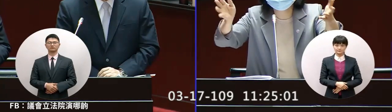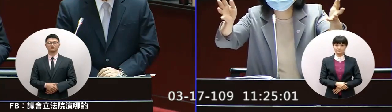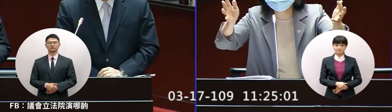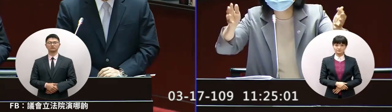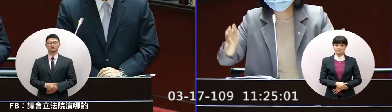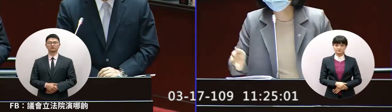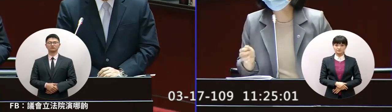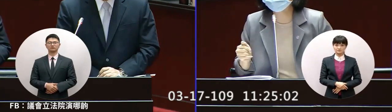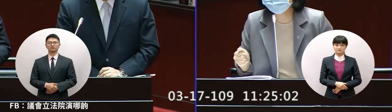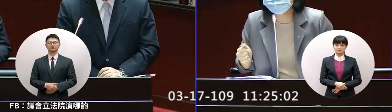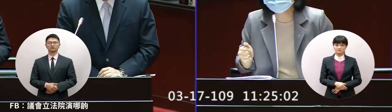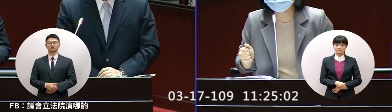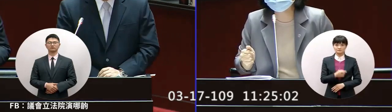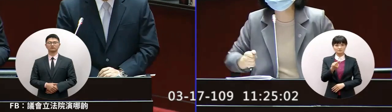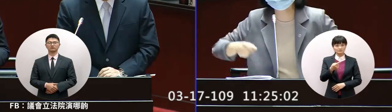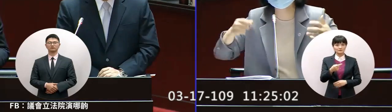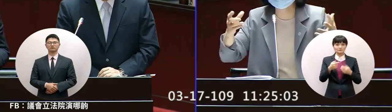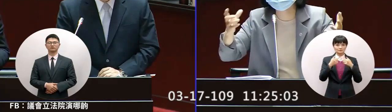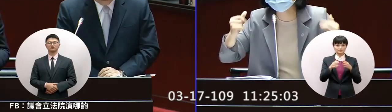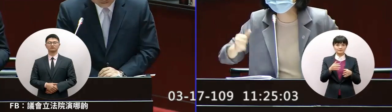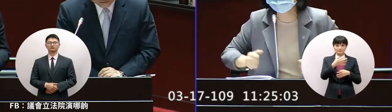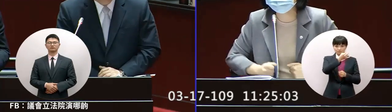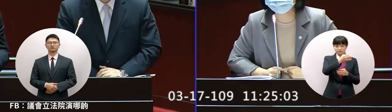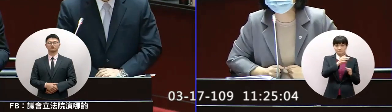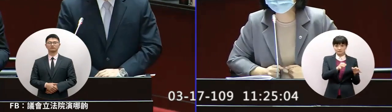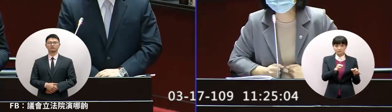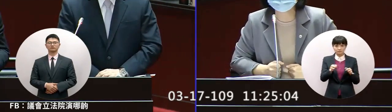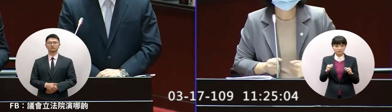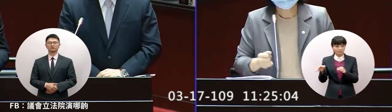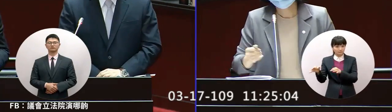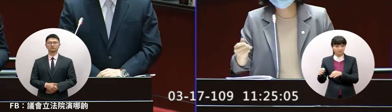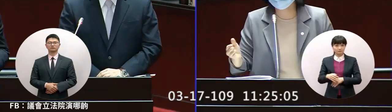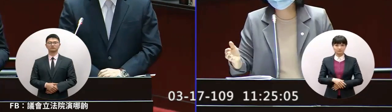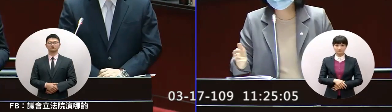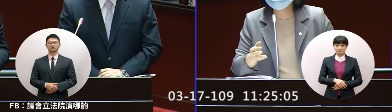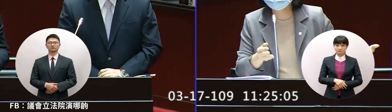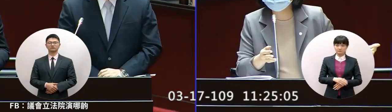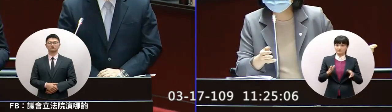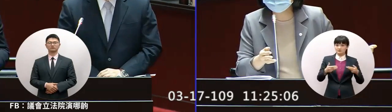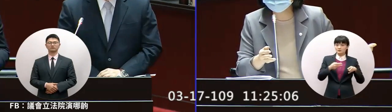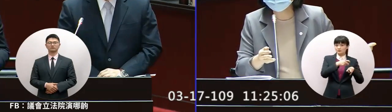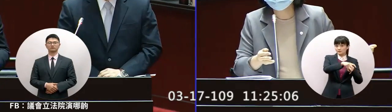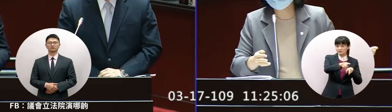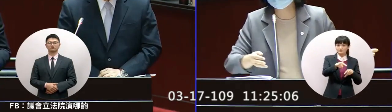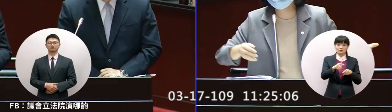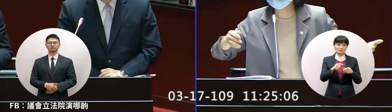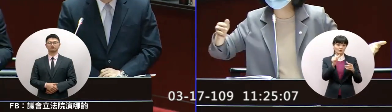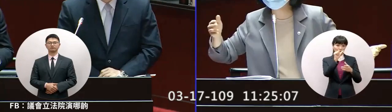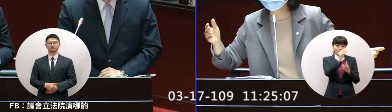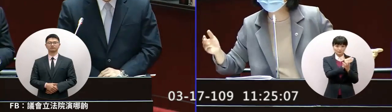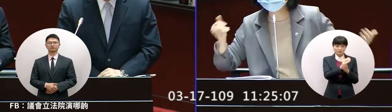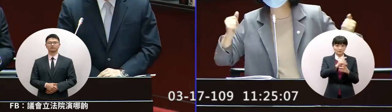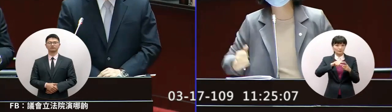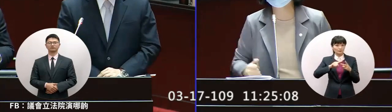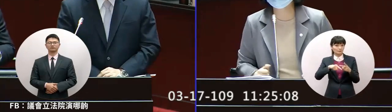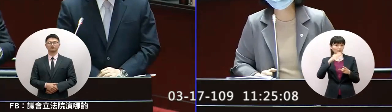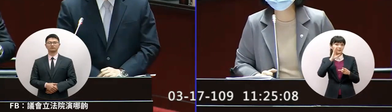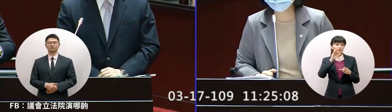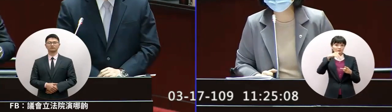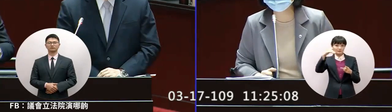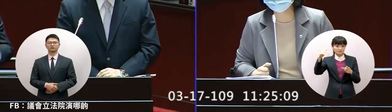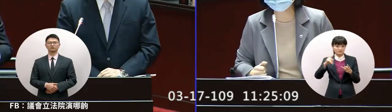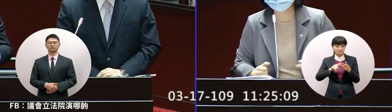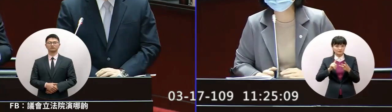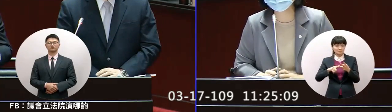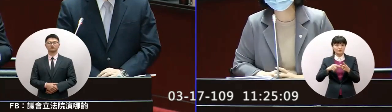水办理都有可轻轨捷运啊。五个泰山，哈，衔接到芦洲来的